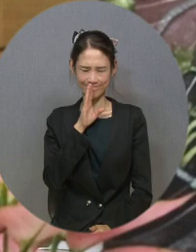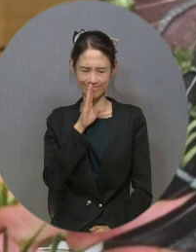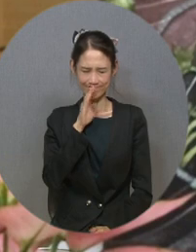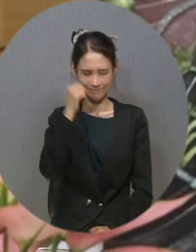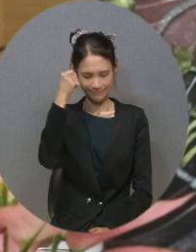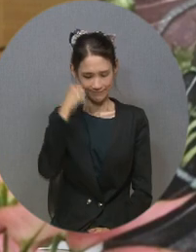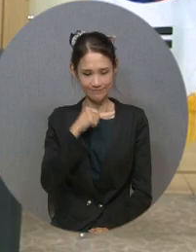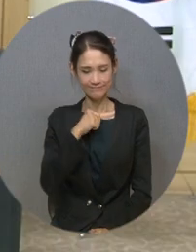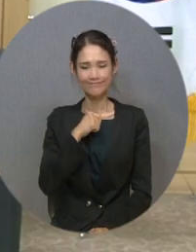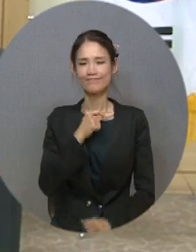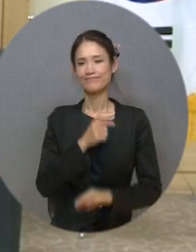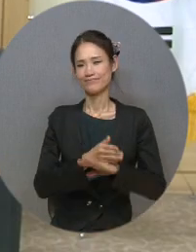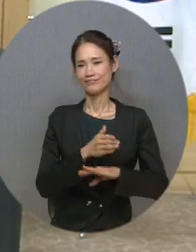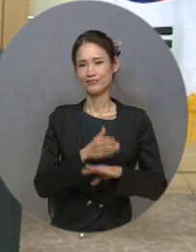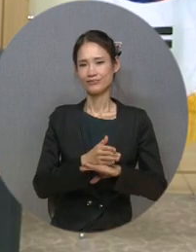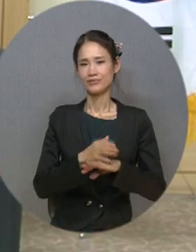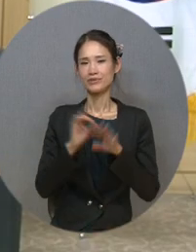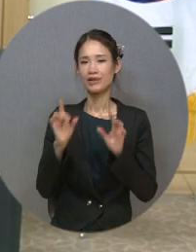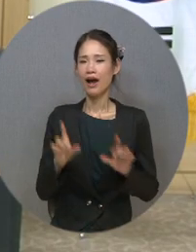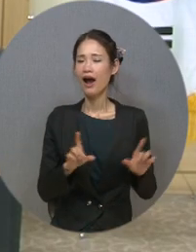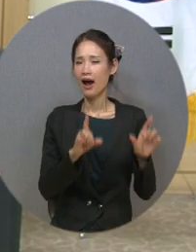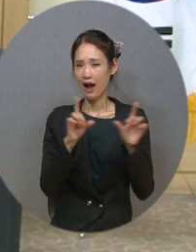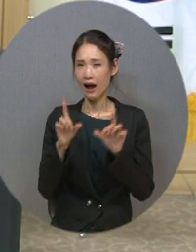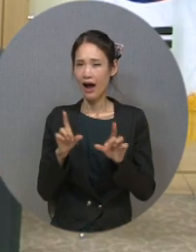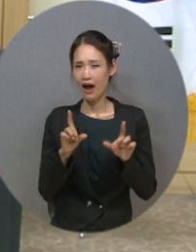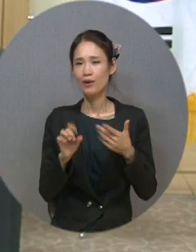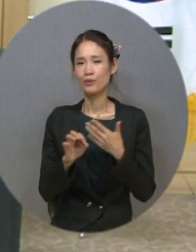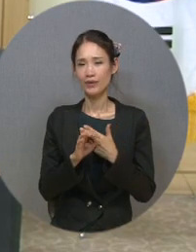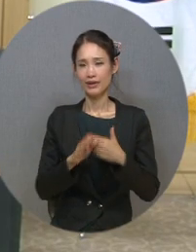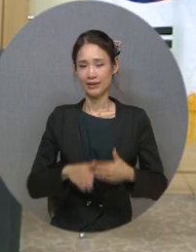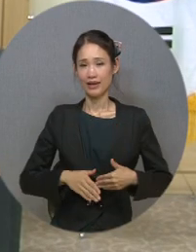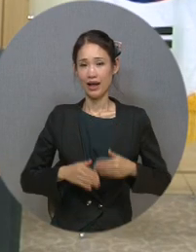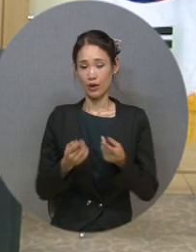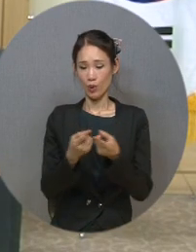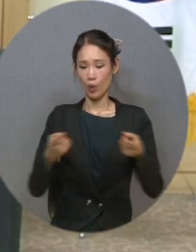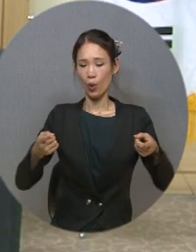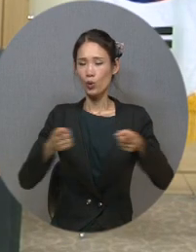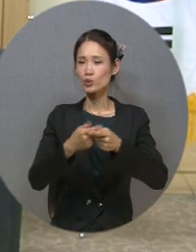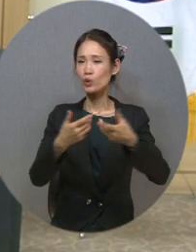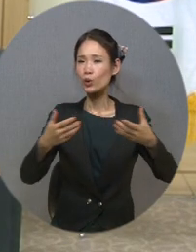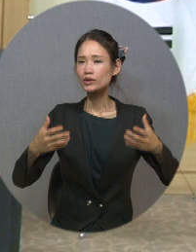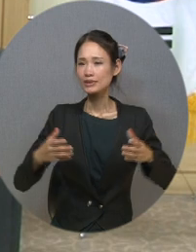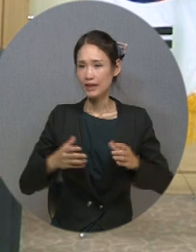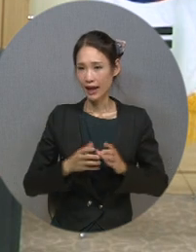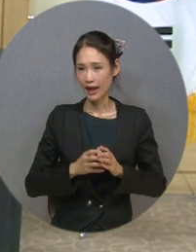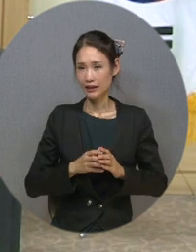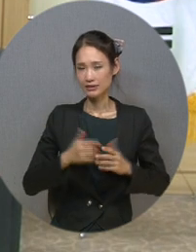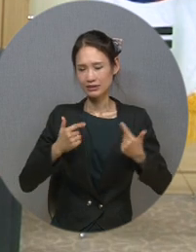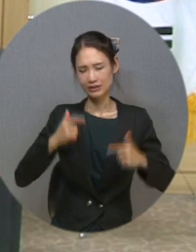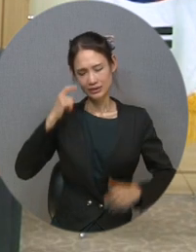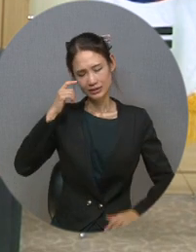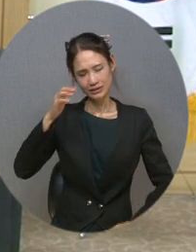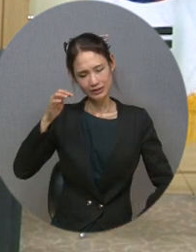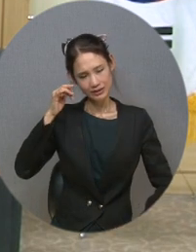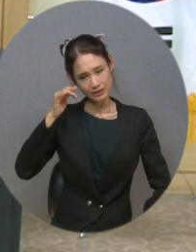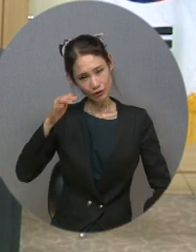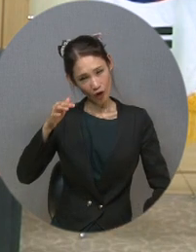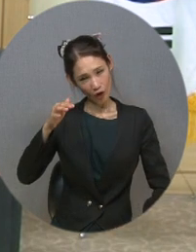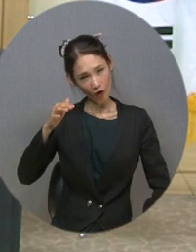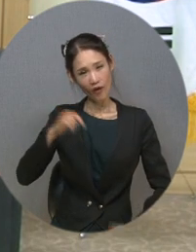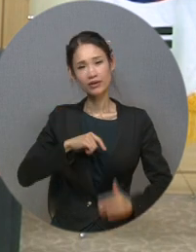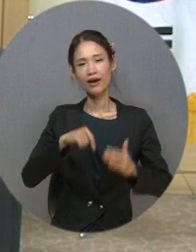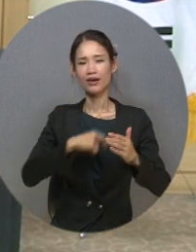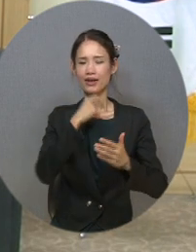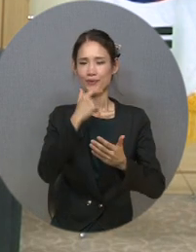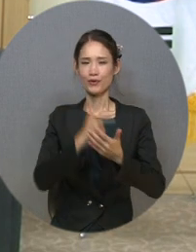아유, 감사합니다. 예, 살다 보면 따뜻한 공동체가 늘 그리운데요. 우리 광양시의 슬로건에는